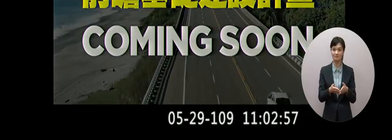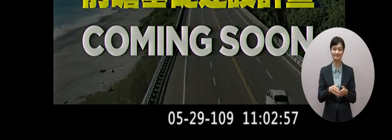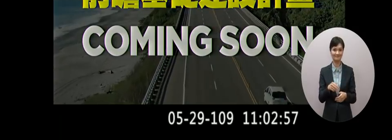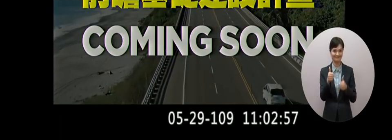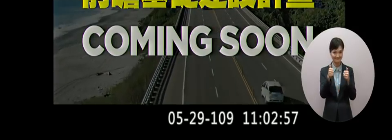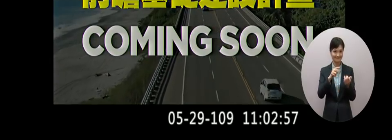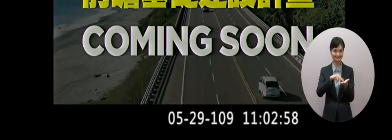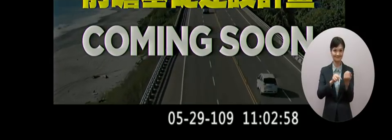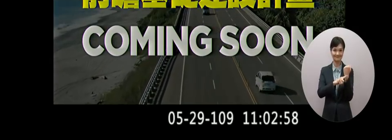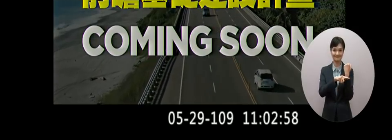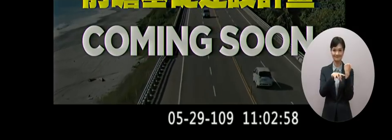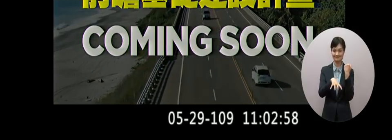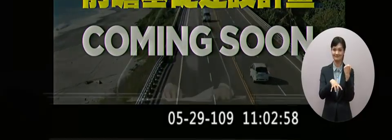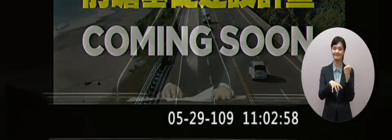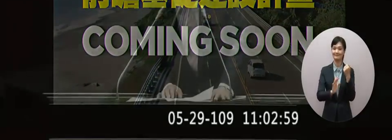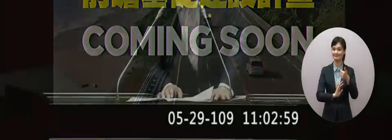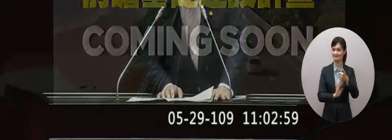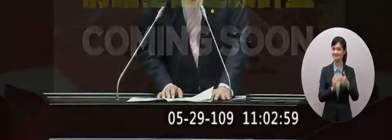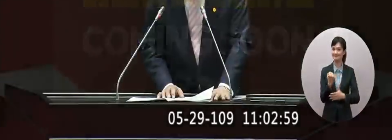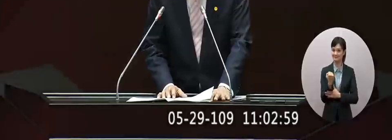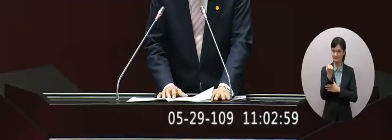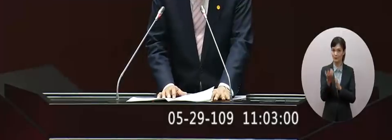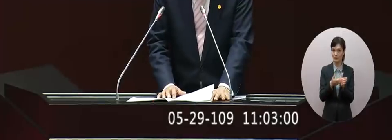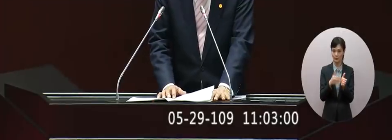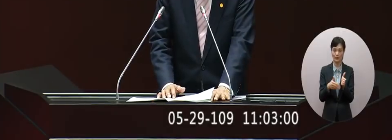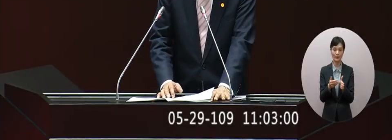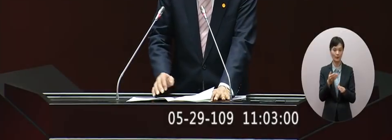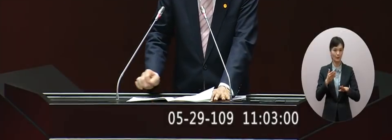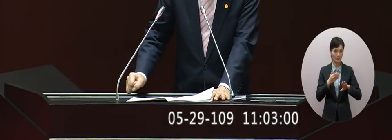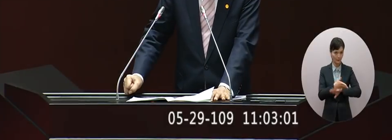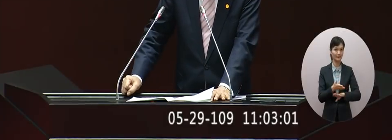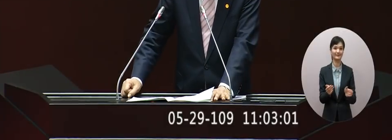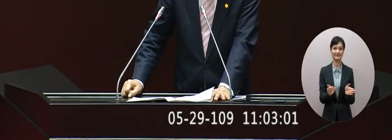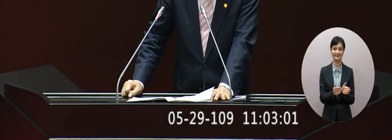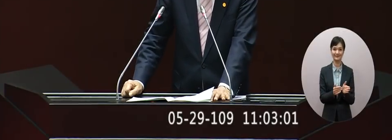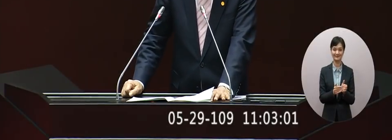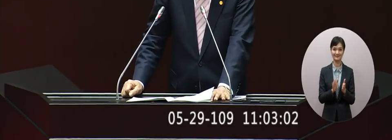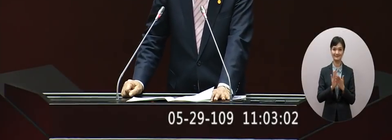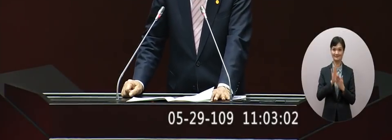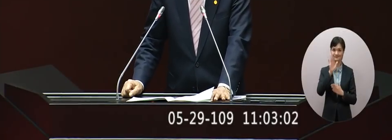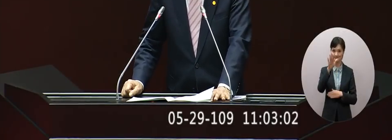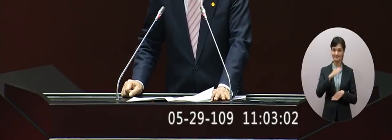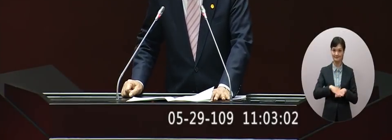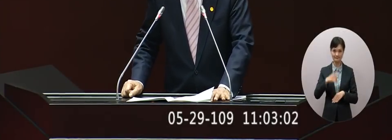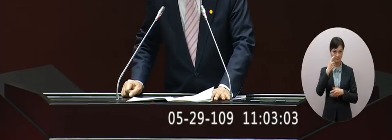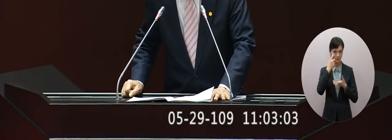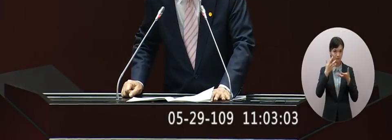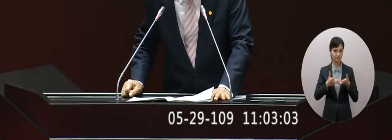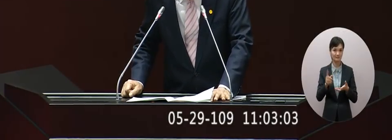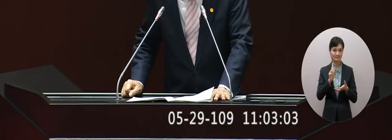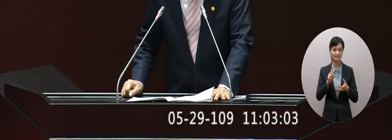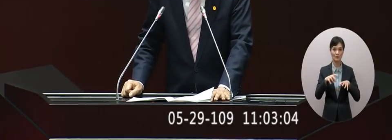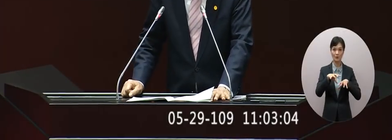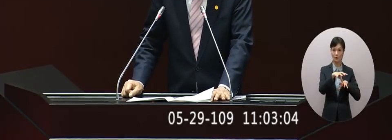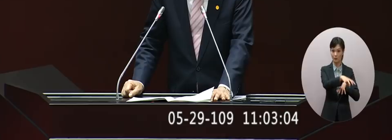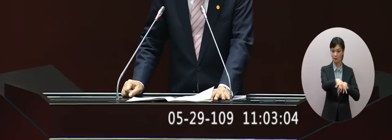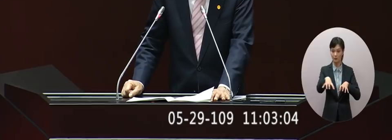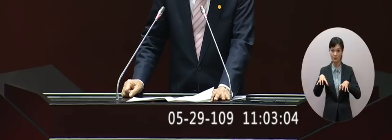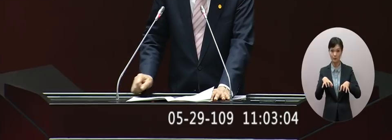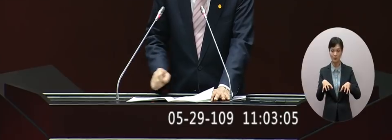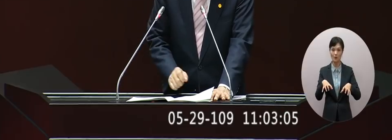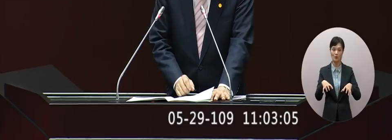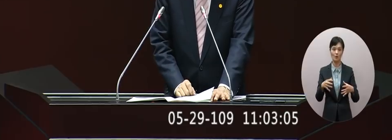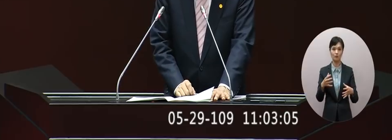委员的支持通过预算。未来我们会更着重在区域的平衡发